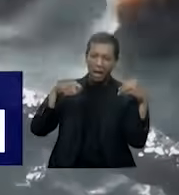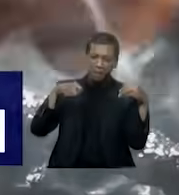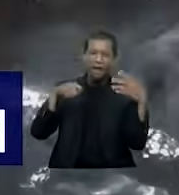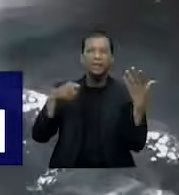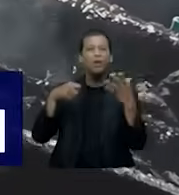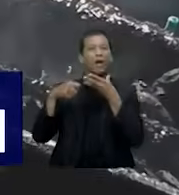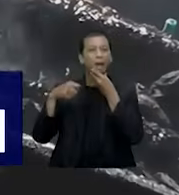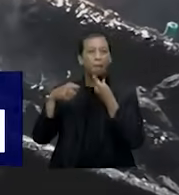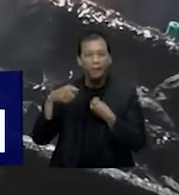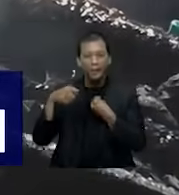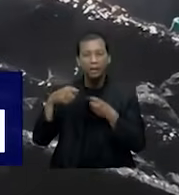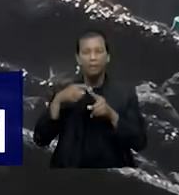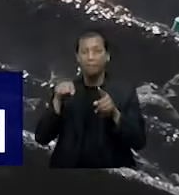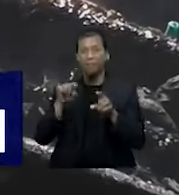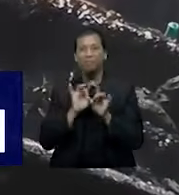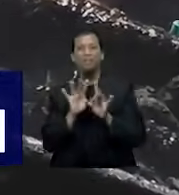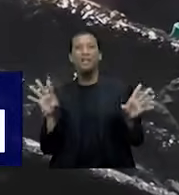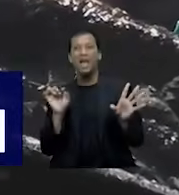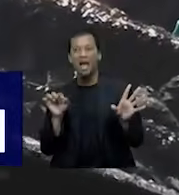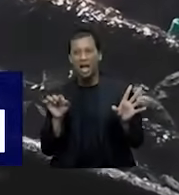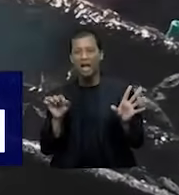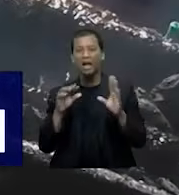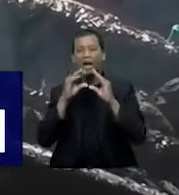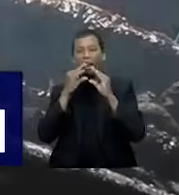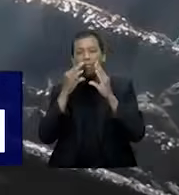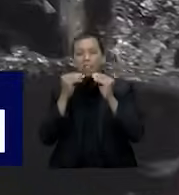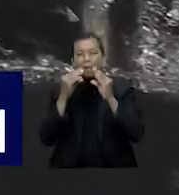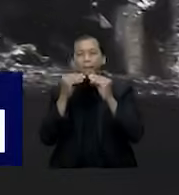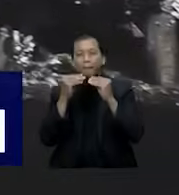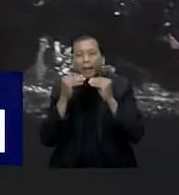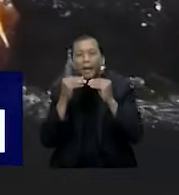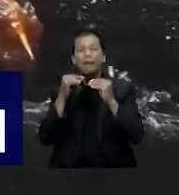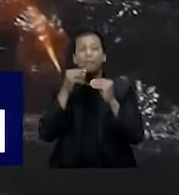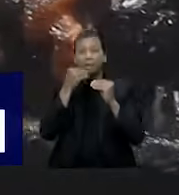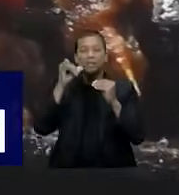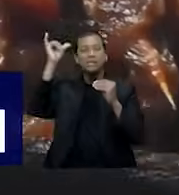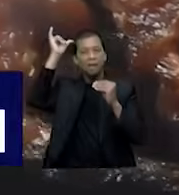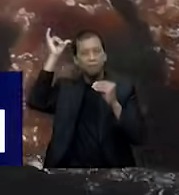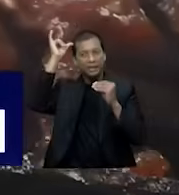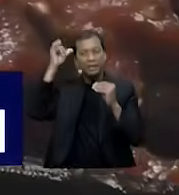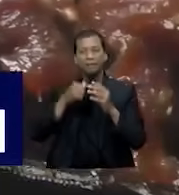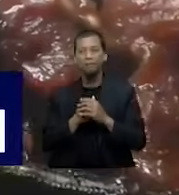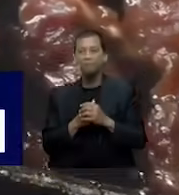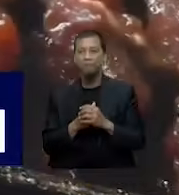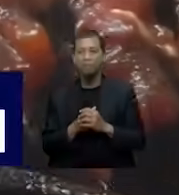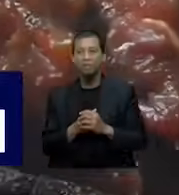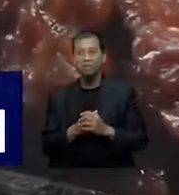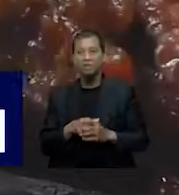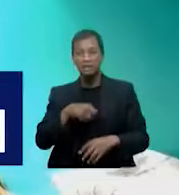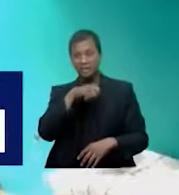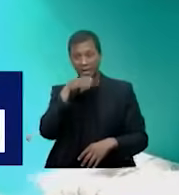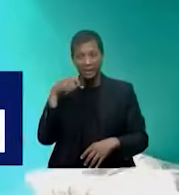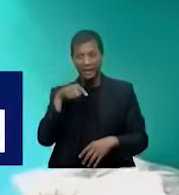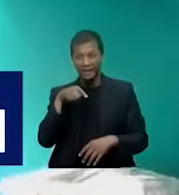kere berbahan lemak dan daging sapi. Sejak awal berdagang, Mbah Suwarni mempertahankan resep sate kere dengan rempah dan kecap